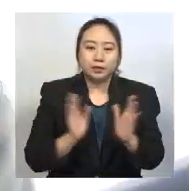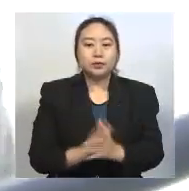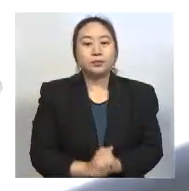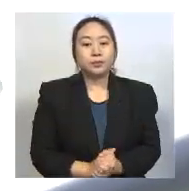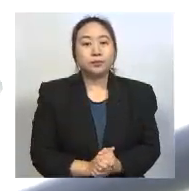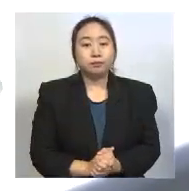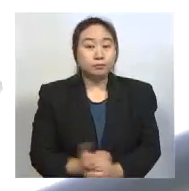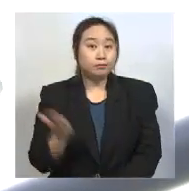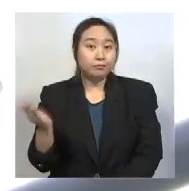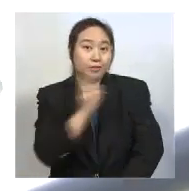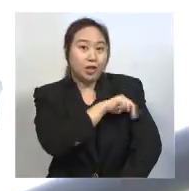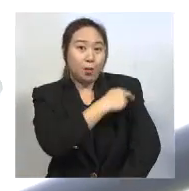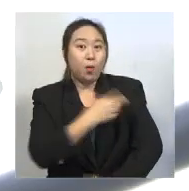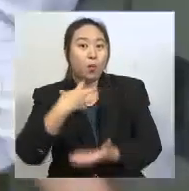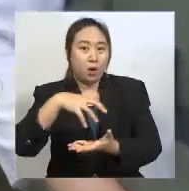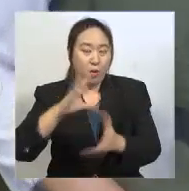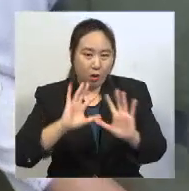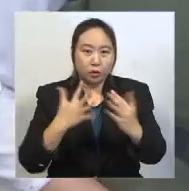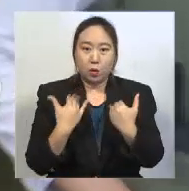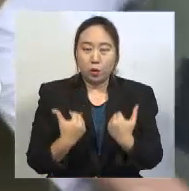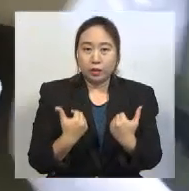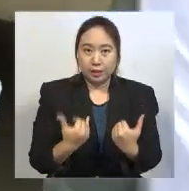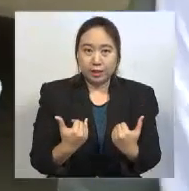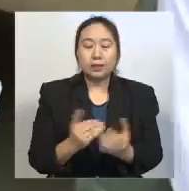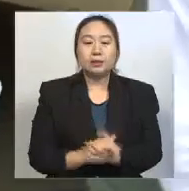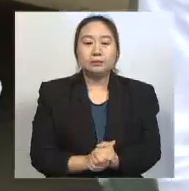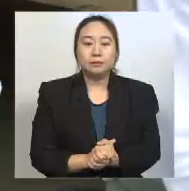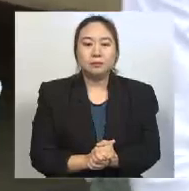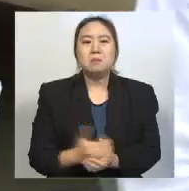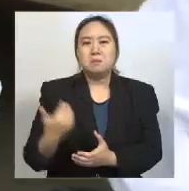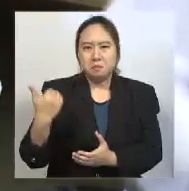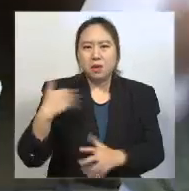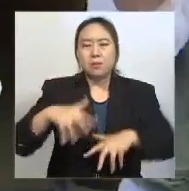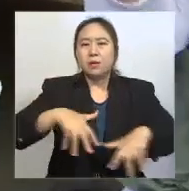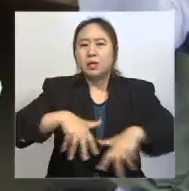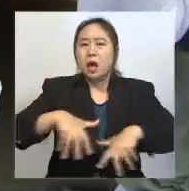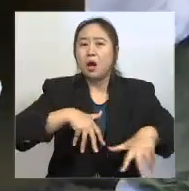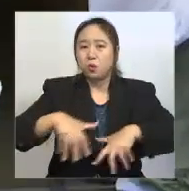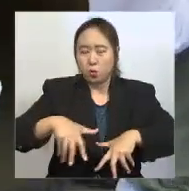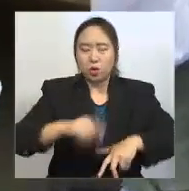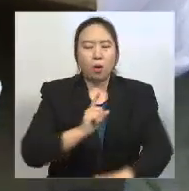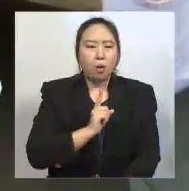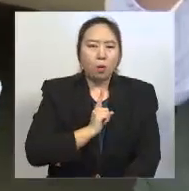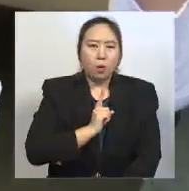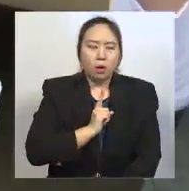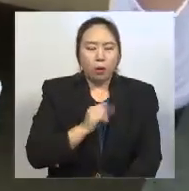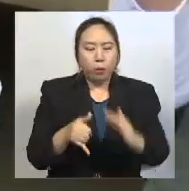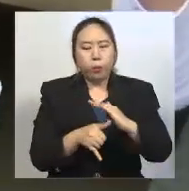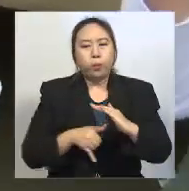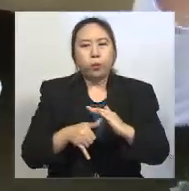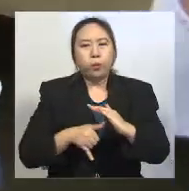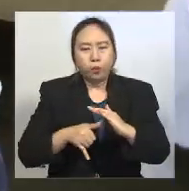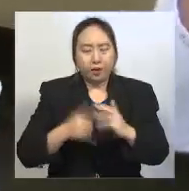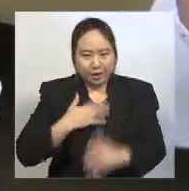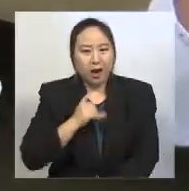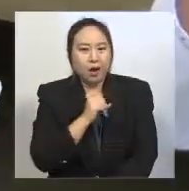อย่างที่คุณหมอบอกนะคะว่าก็ยังมีพี่น้องประชาชนหลายคนที่อยู่คนเดียวเฝ้าเพราะว่าอย่างที่นุ้ยลงพื้นที่ไปก็